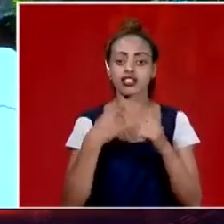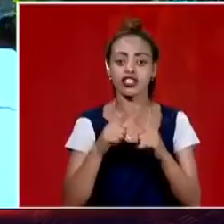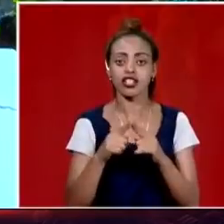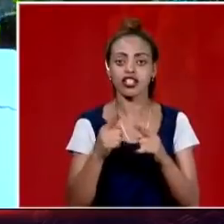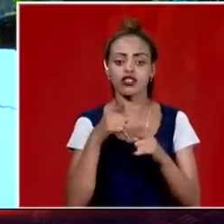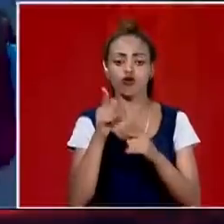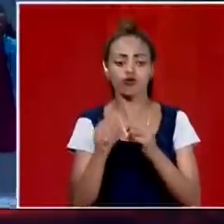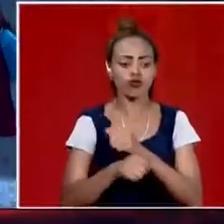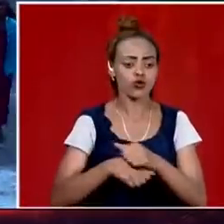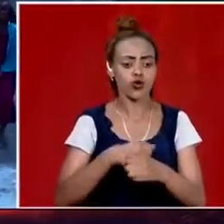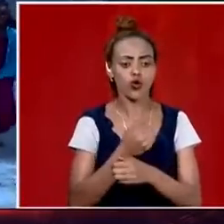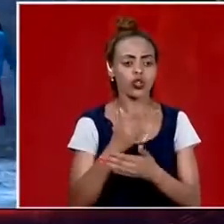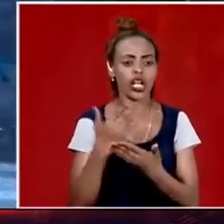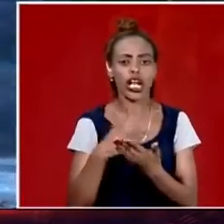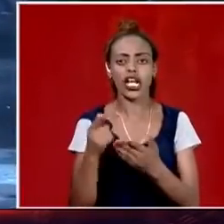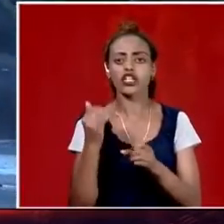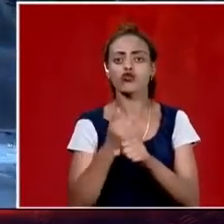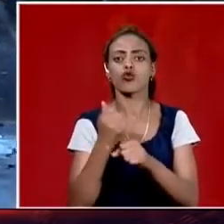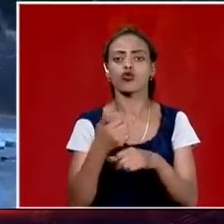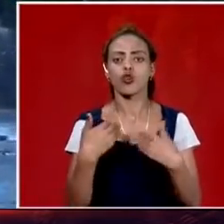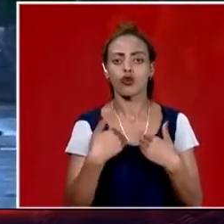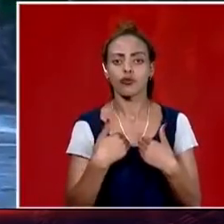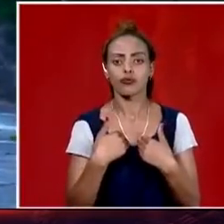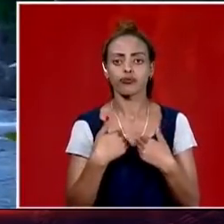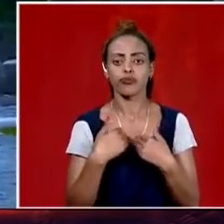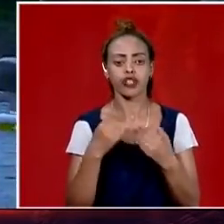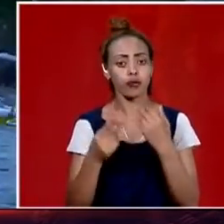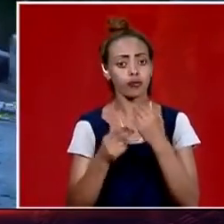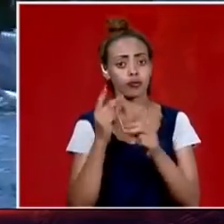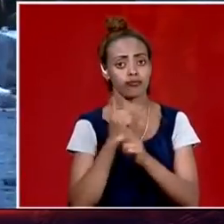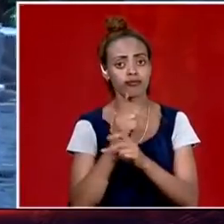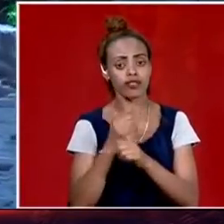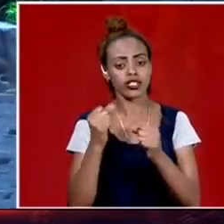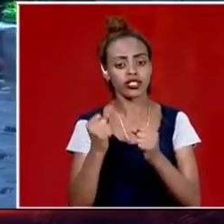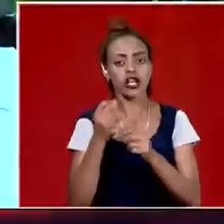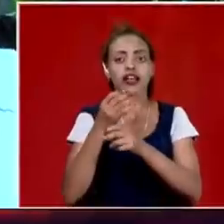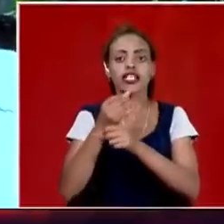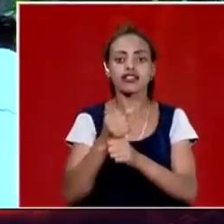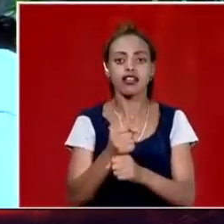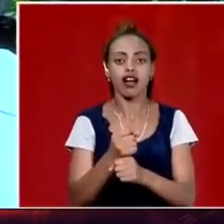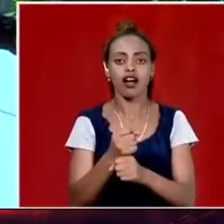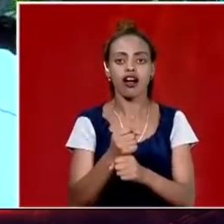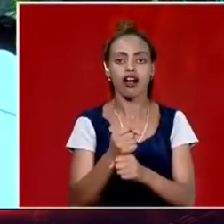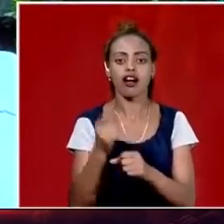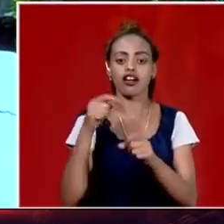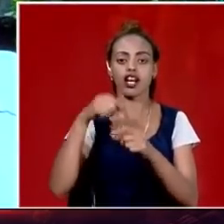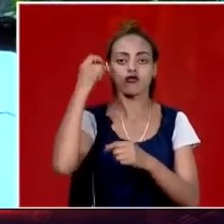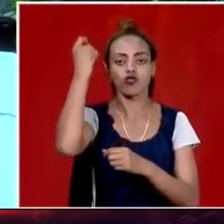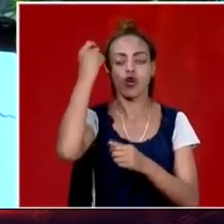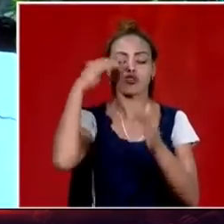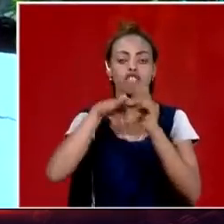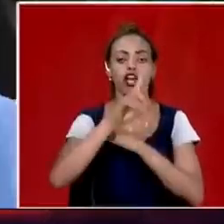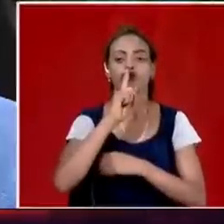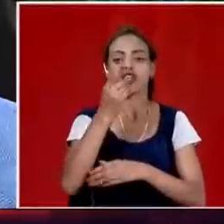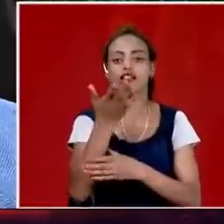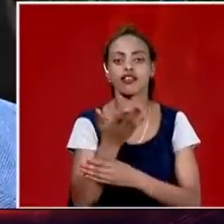ቶም ማሽለክለክቲ ወይ ብሓደሓደ ነገር ዝሰርሑ ብጥብቂ ኣስጥቕና ጥቕና ይሕዝና ዳብ ዓወት ክነኣት የና